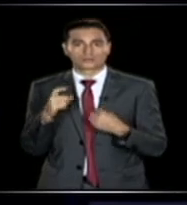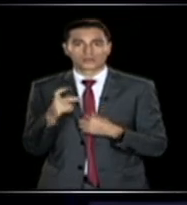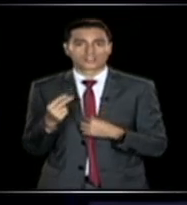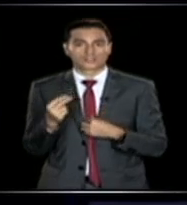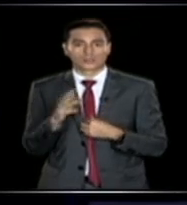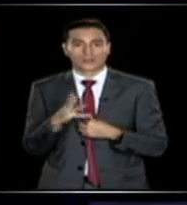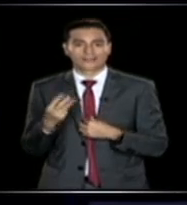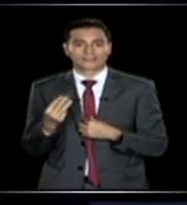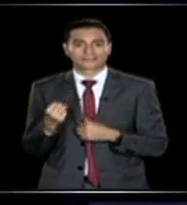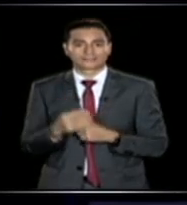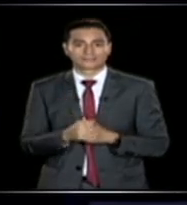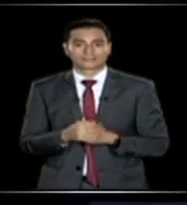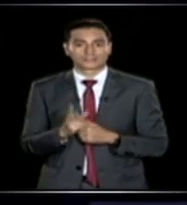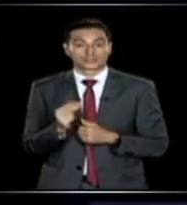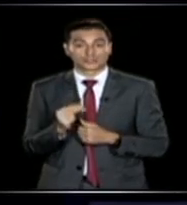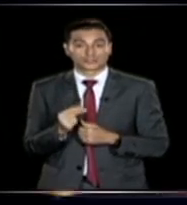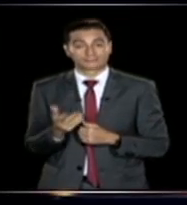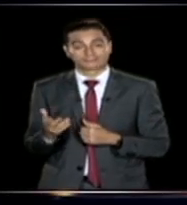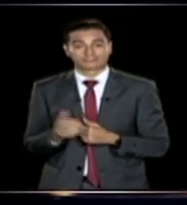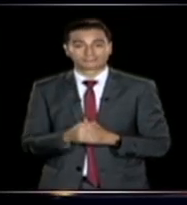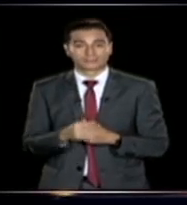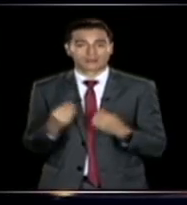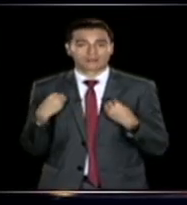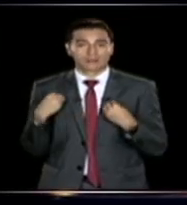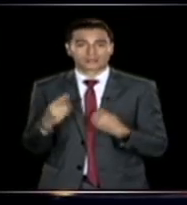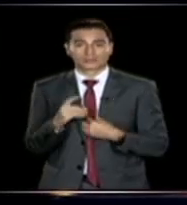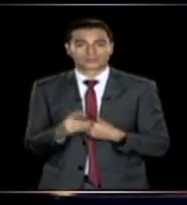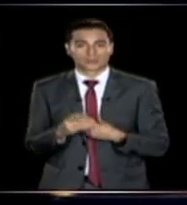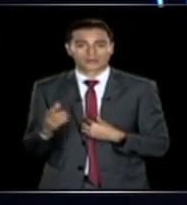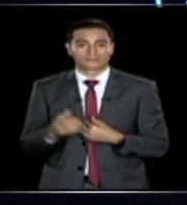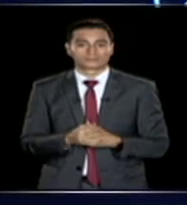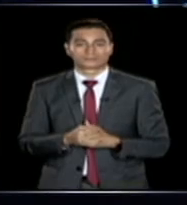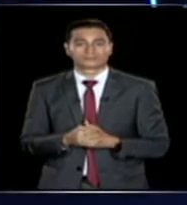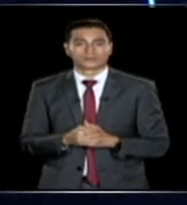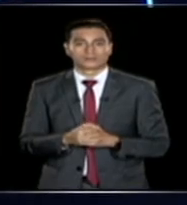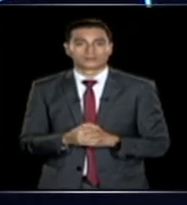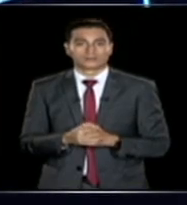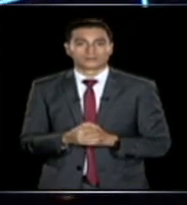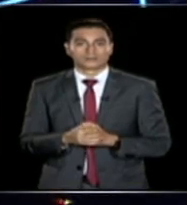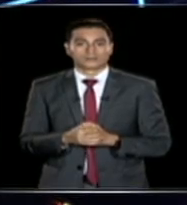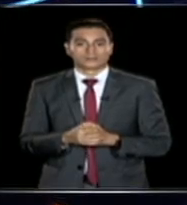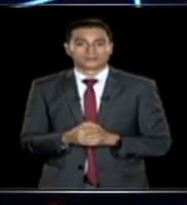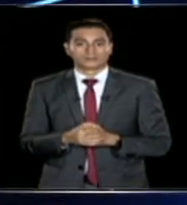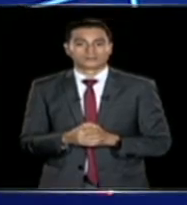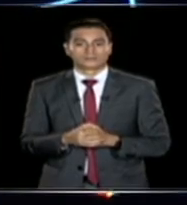نقطة ولا ب30 نقطة؟ ب20. رياضة، والسؤال هو